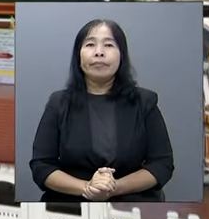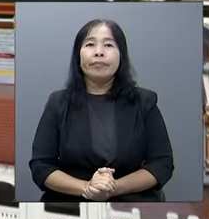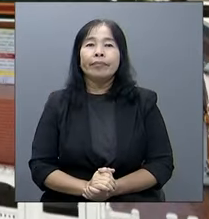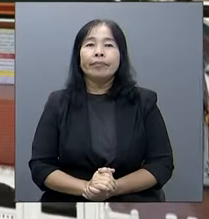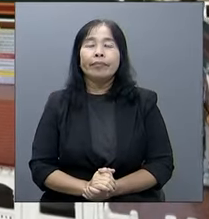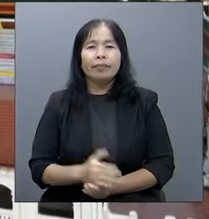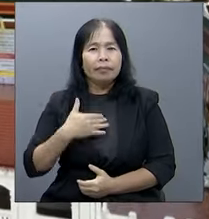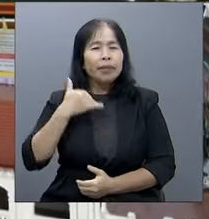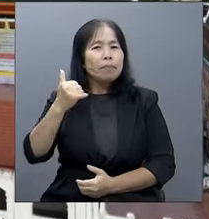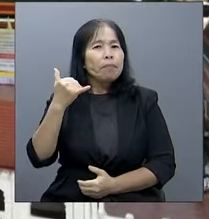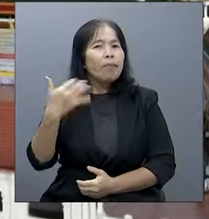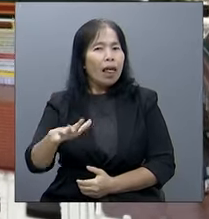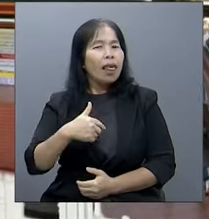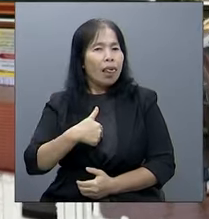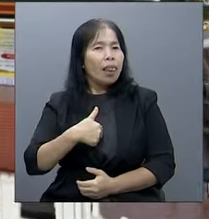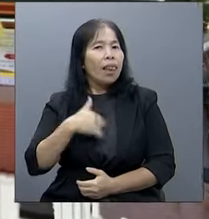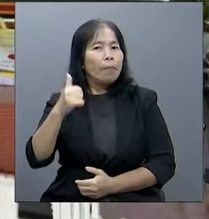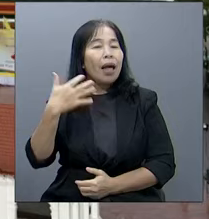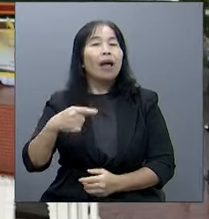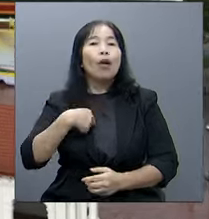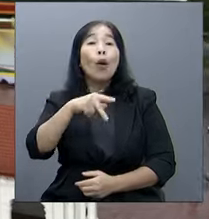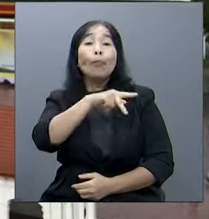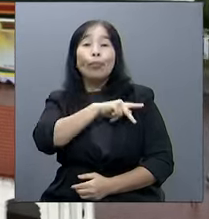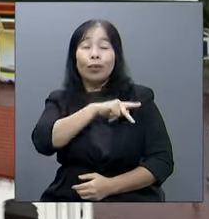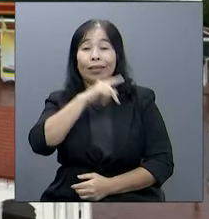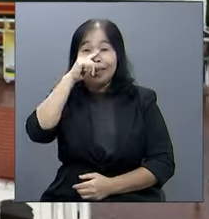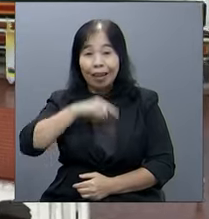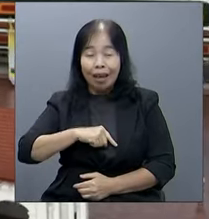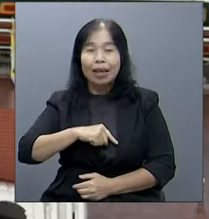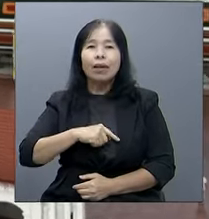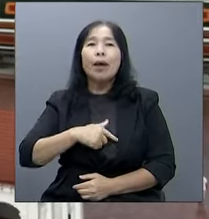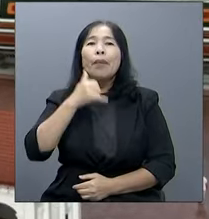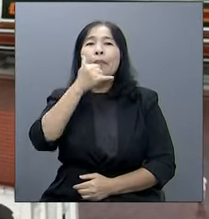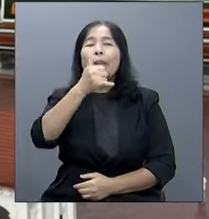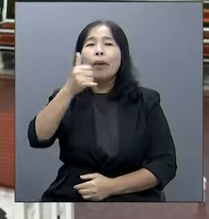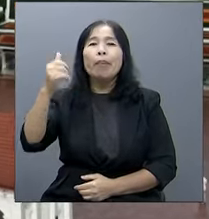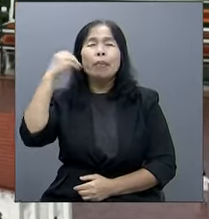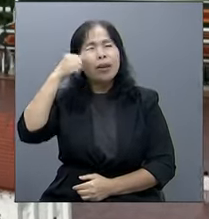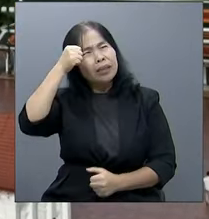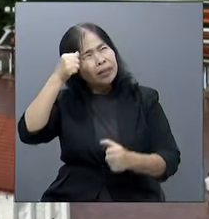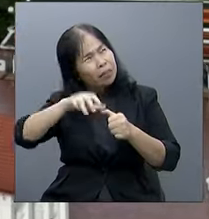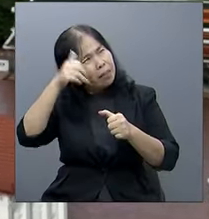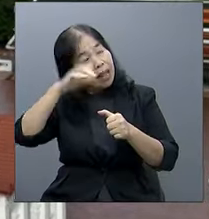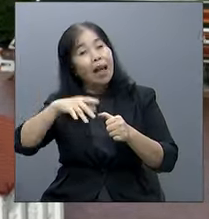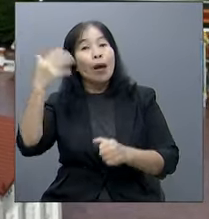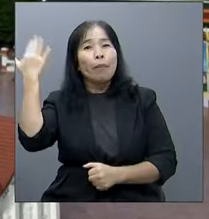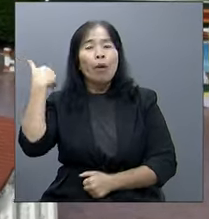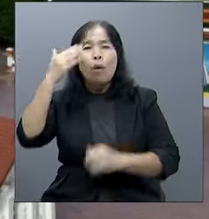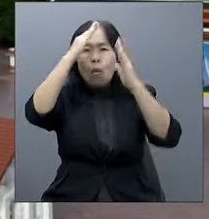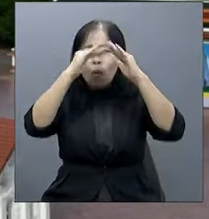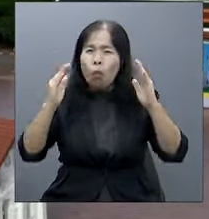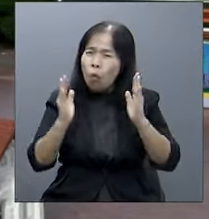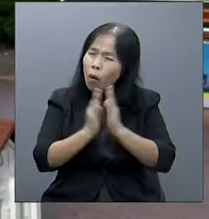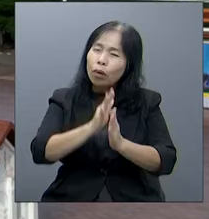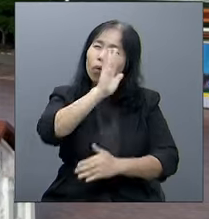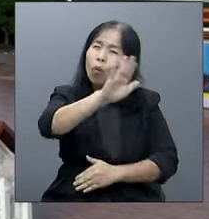เหอนผมเคยไปกด้ความทผมเป็ชาวพุคนไทยที่เดนทางไปถายอะไรกัค กเลยจำไม่ได้เพระ่ใแต่ปวัด กจะมความโ